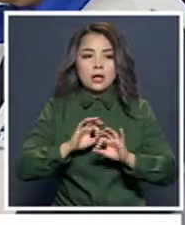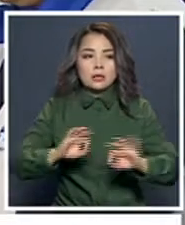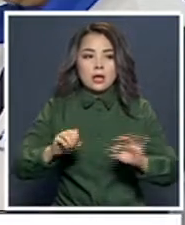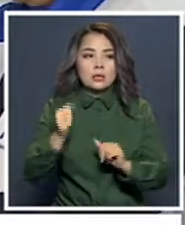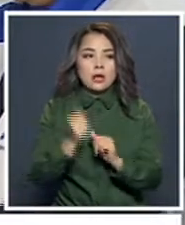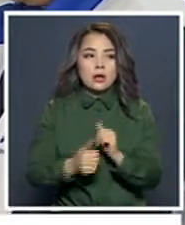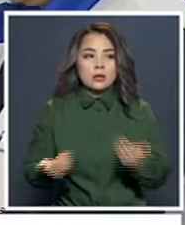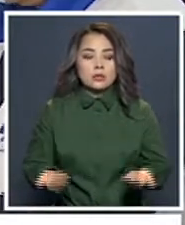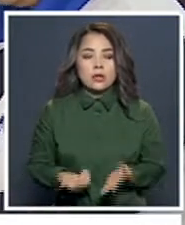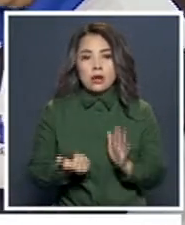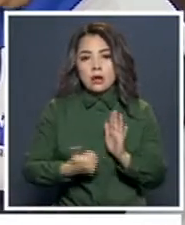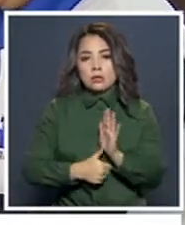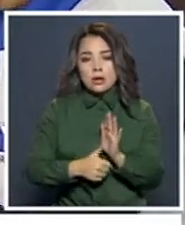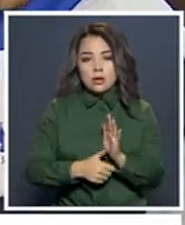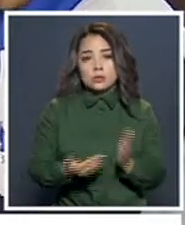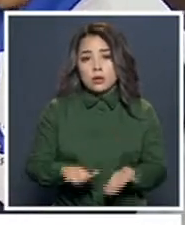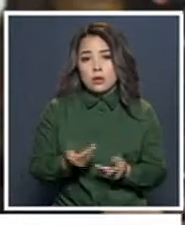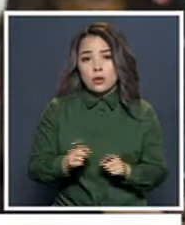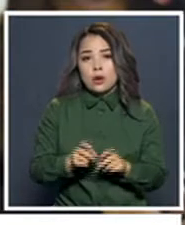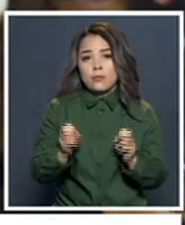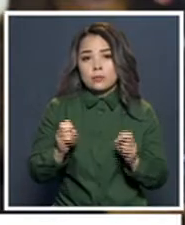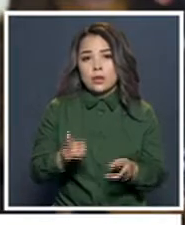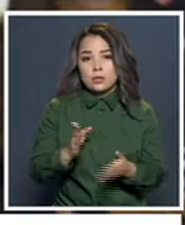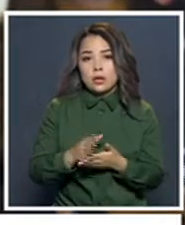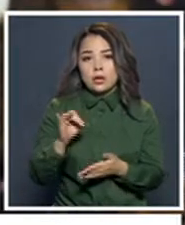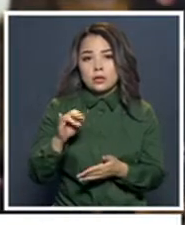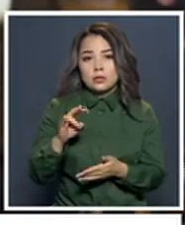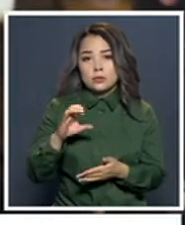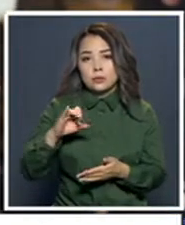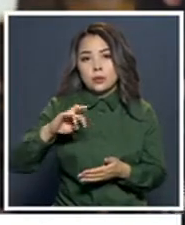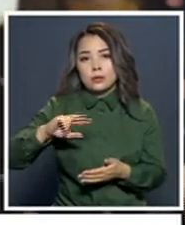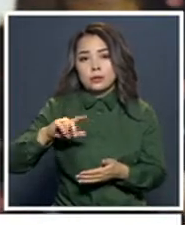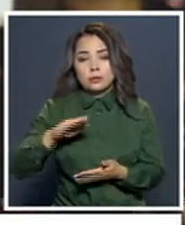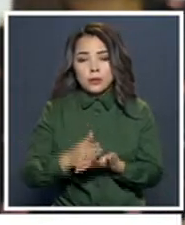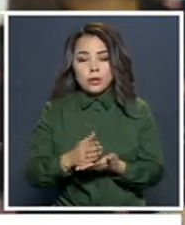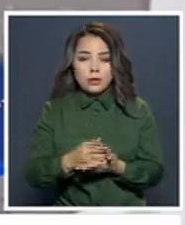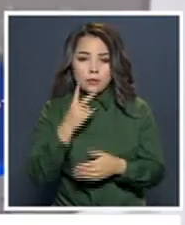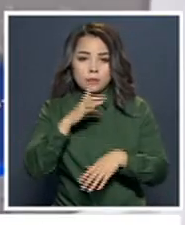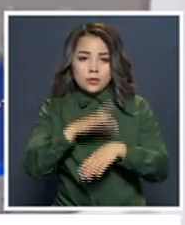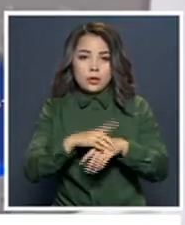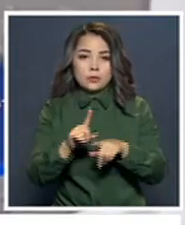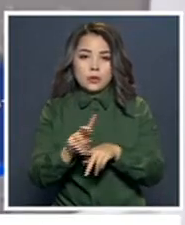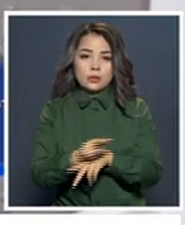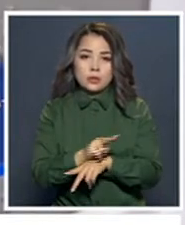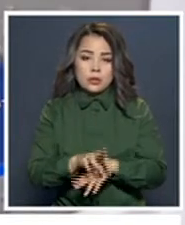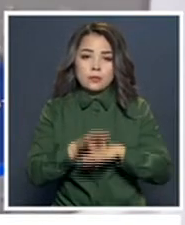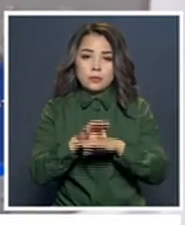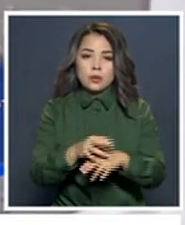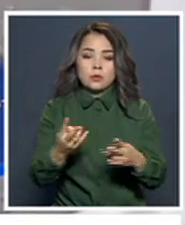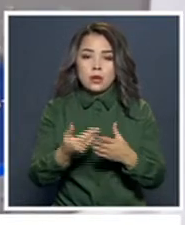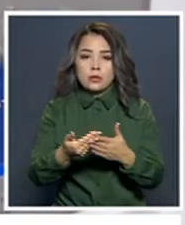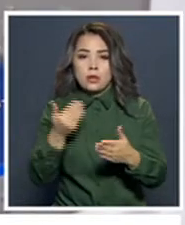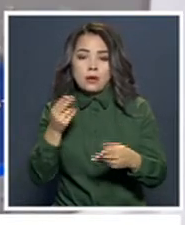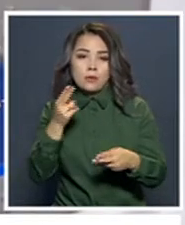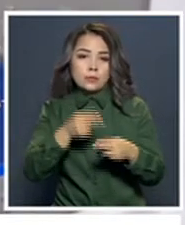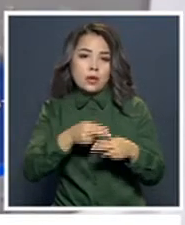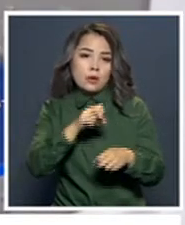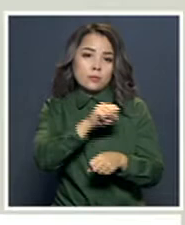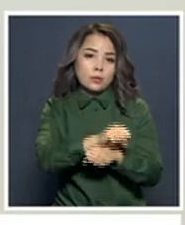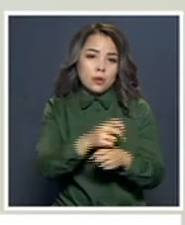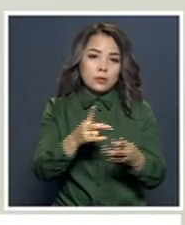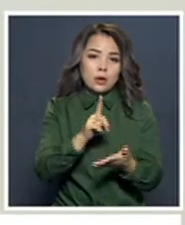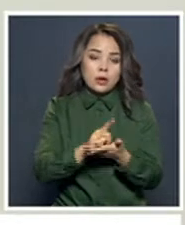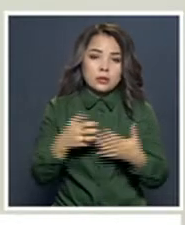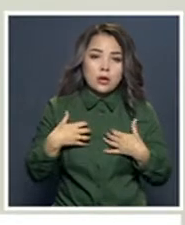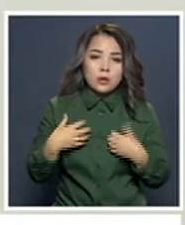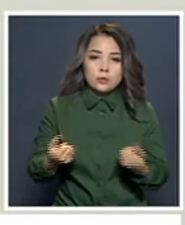алтыншы тұрғының бойында инсульттің даму қаупі бар. Дерт кез келген уақытта асқынуы мүмкін. Сол себепті ауруға төтеп берудің және өмірді сақтап қалудың